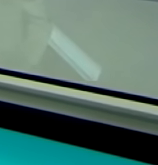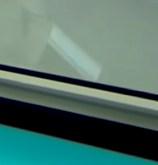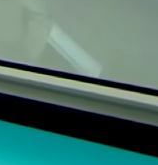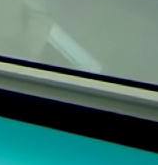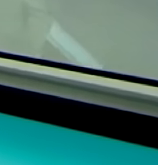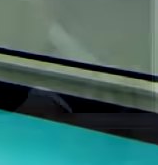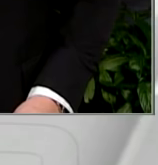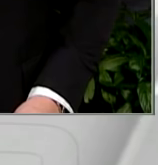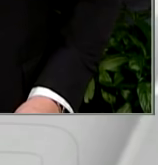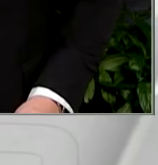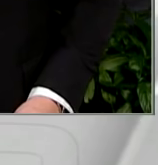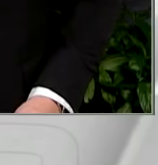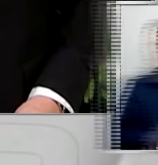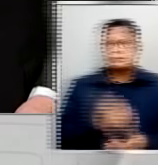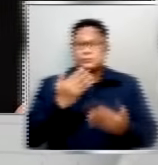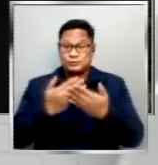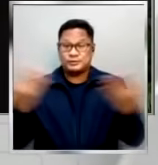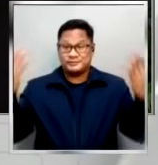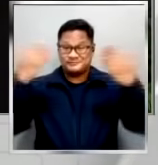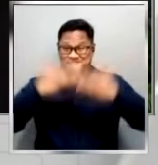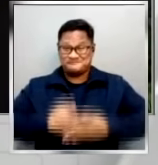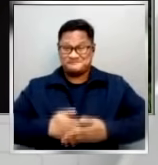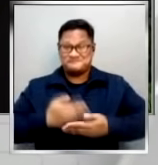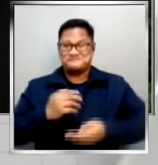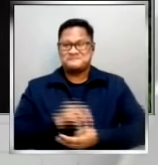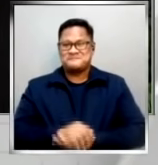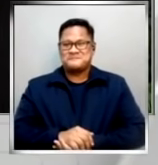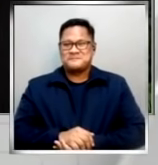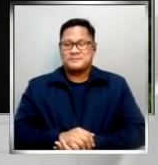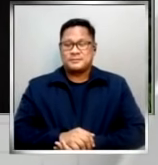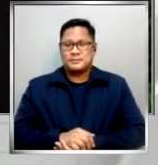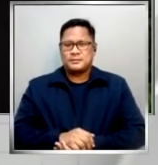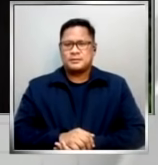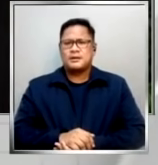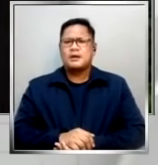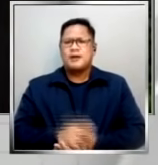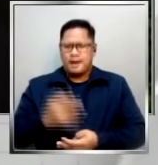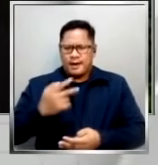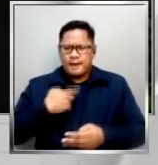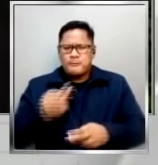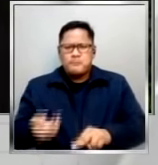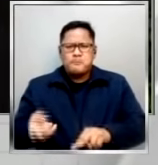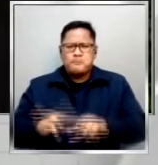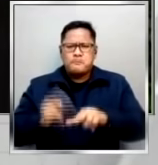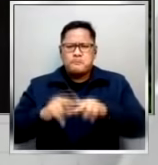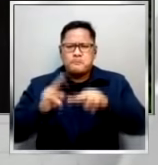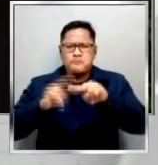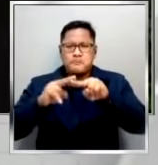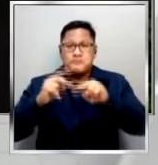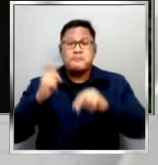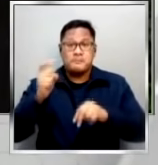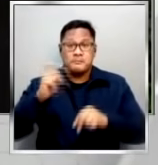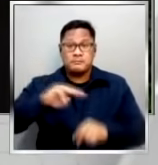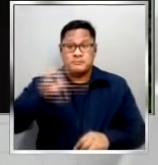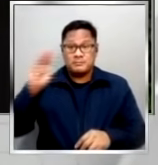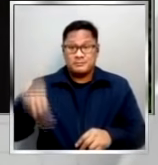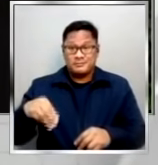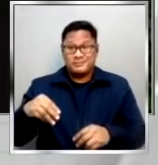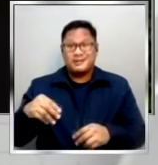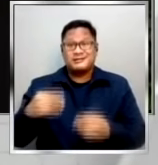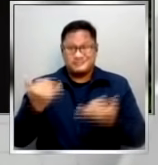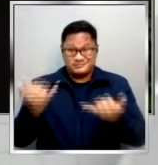Magandang gabi po. Bahagyang bumilis ang pagkalat ng COVID-19 sa Metro Manila nitong nakaraang linggo ayon sa Okta Research